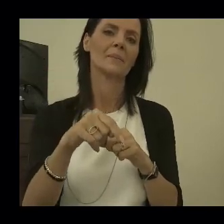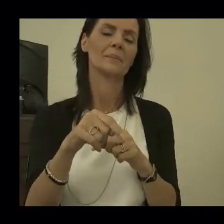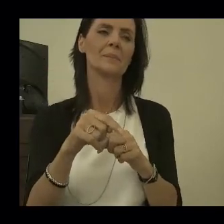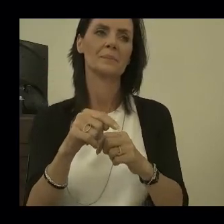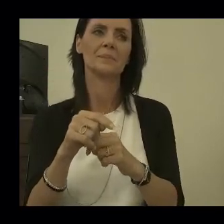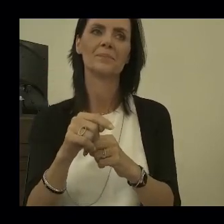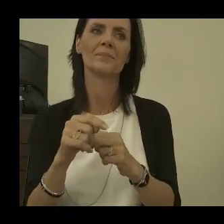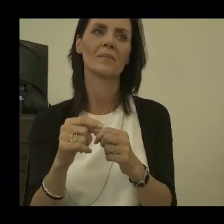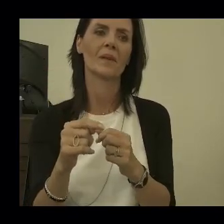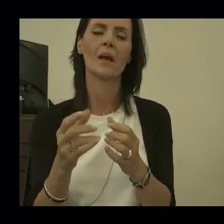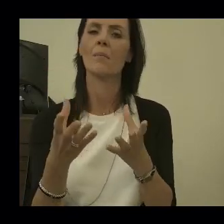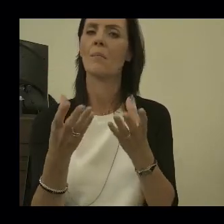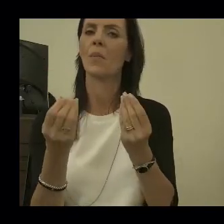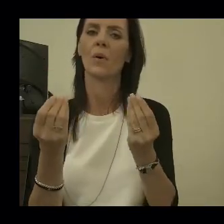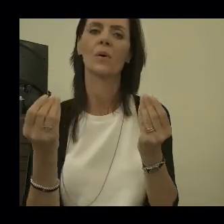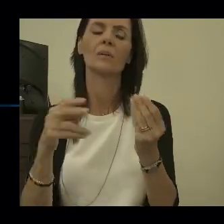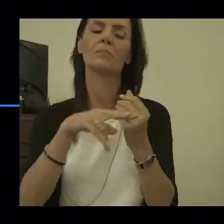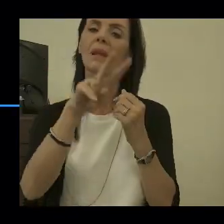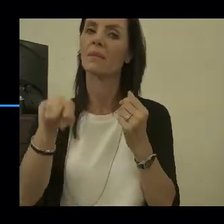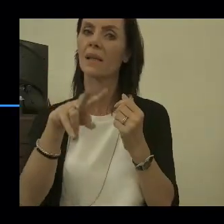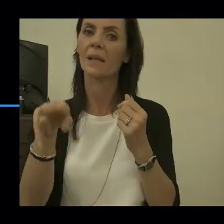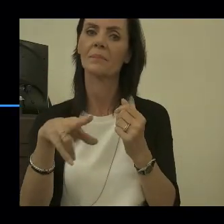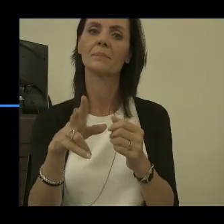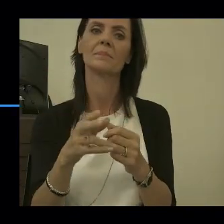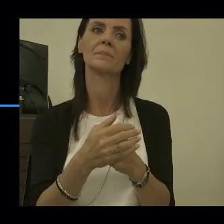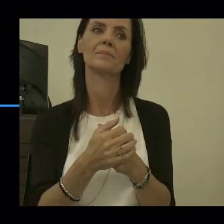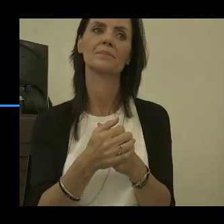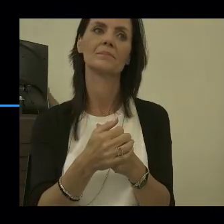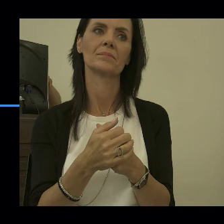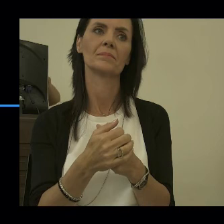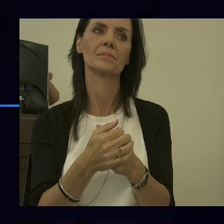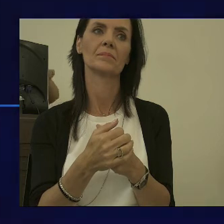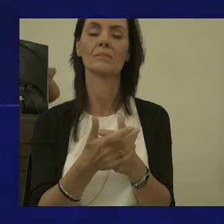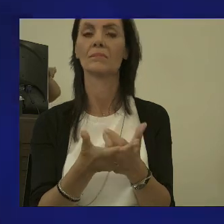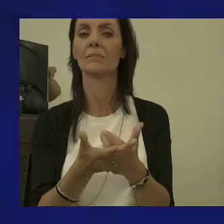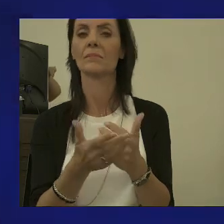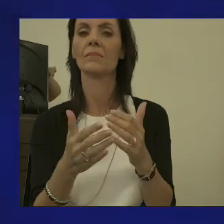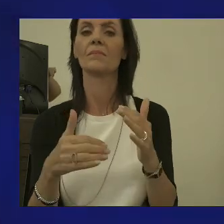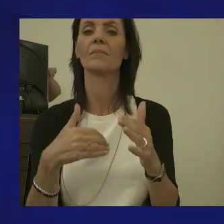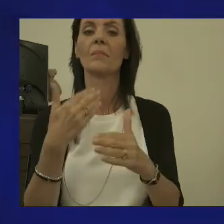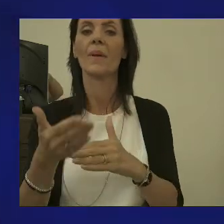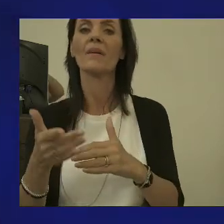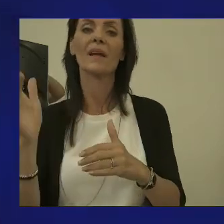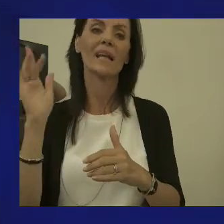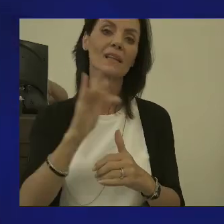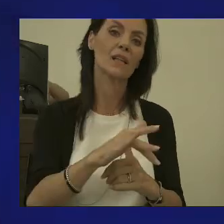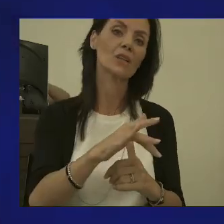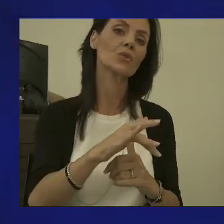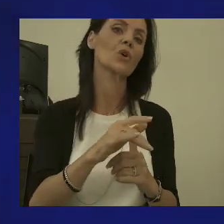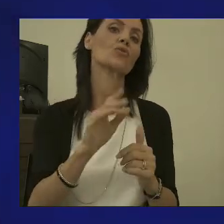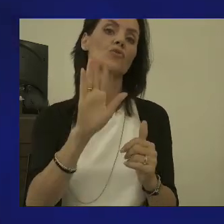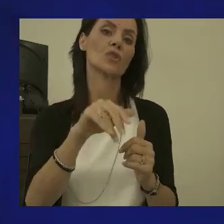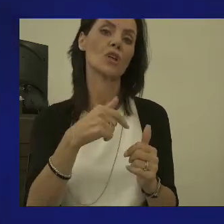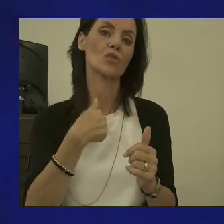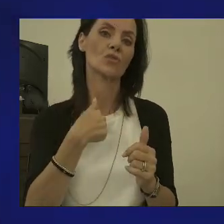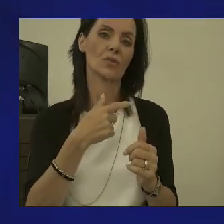לכאן מאות מטיילים. אז מעבר להתנגדויות הרגילות